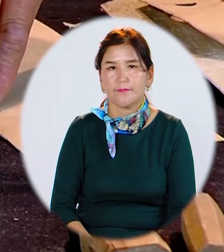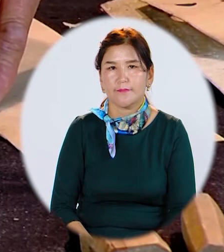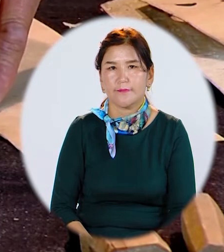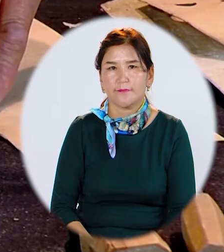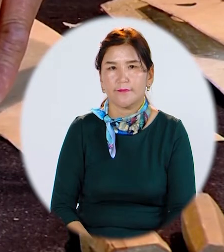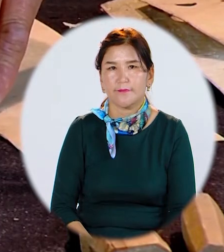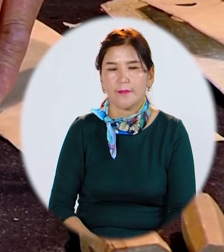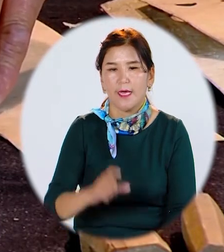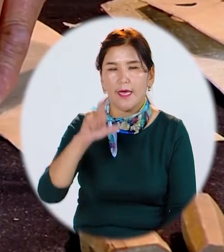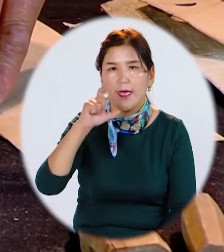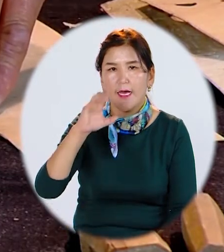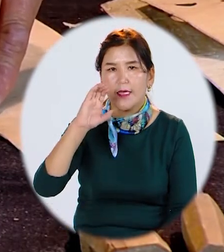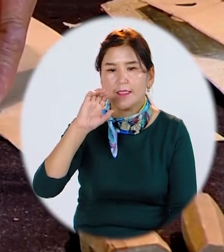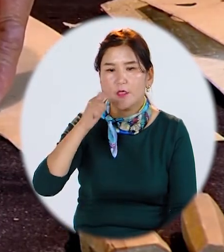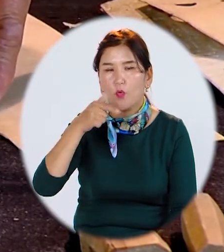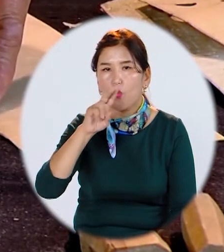За эсгүүрийг